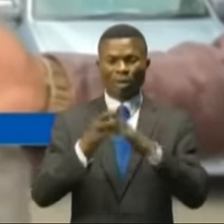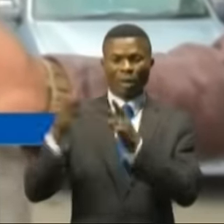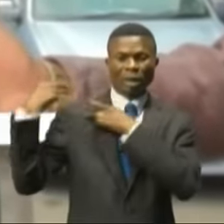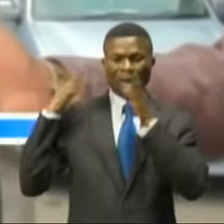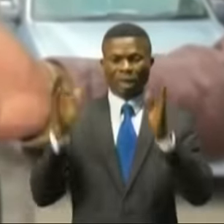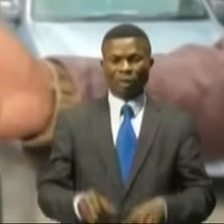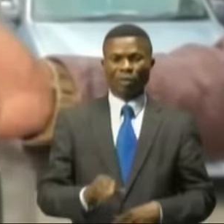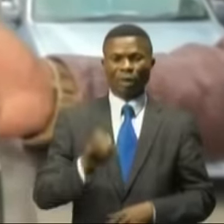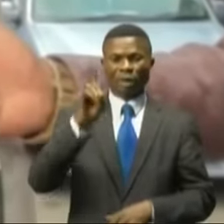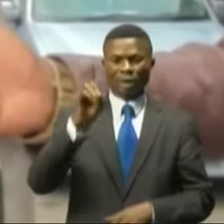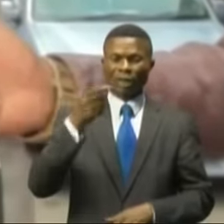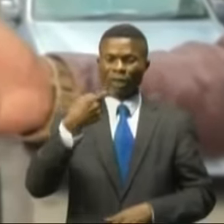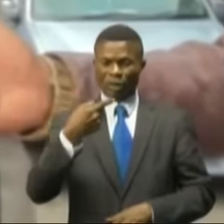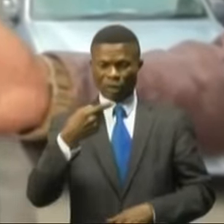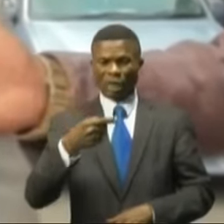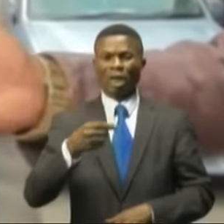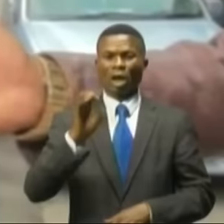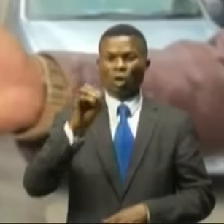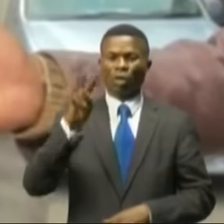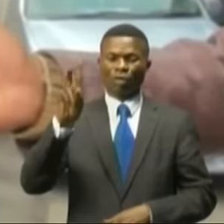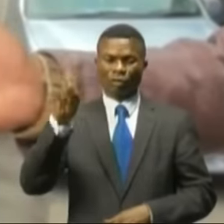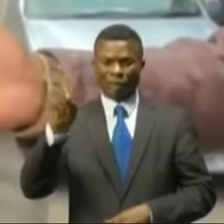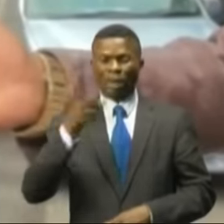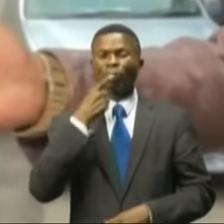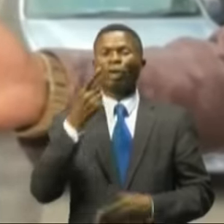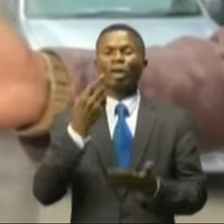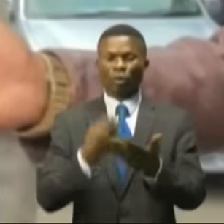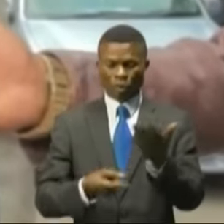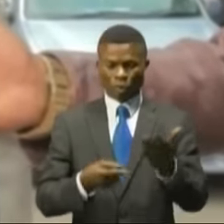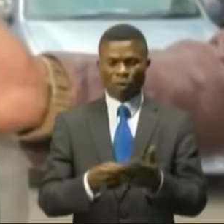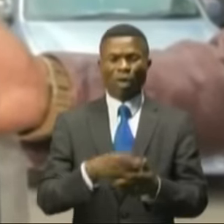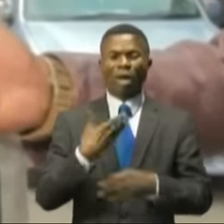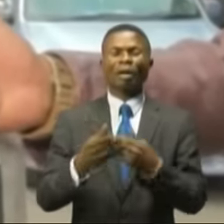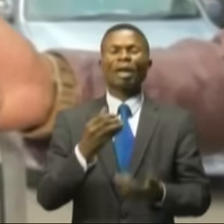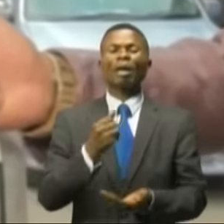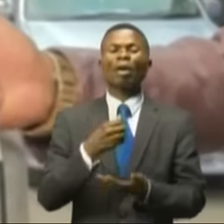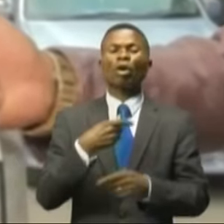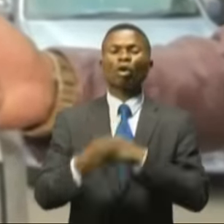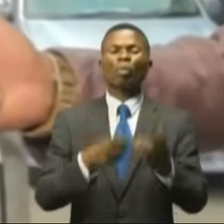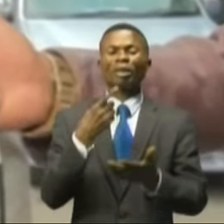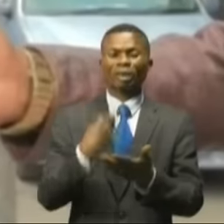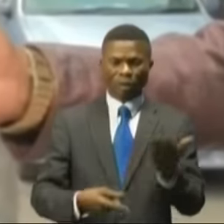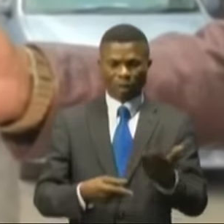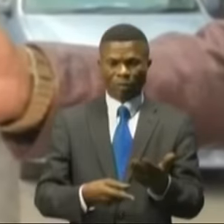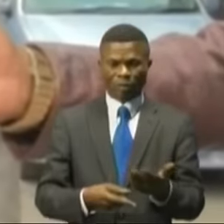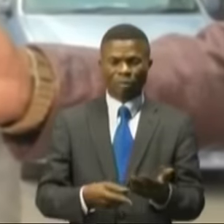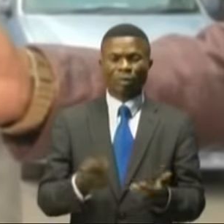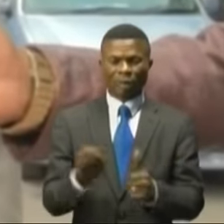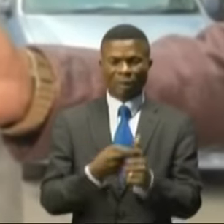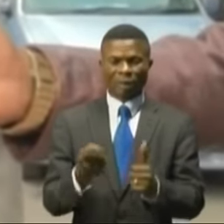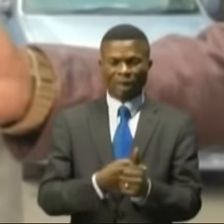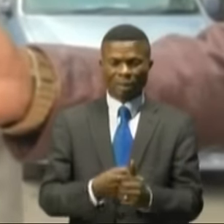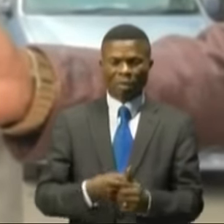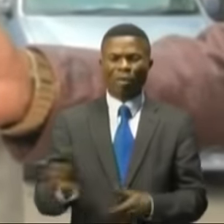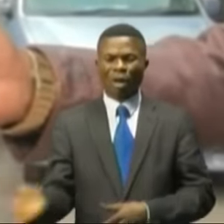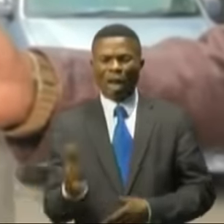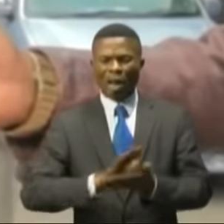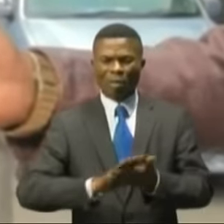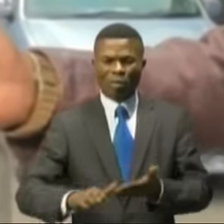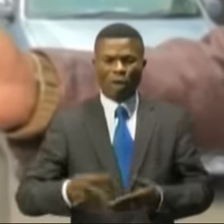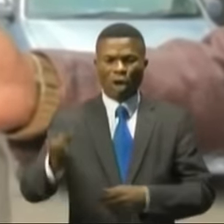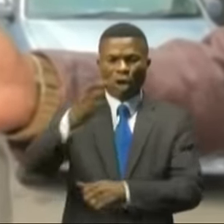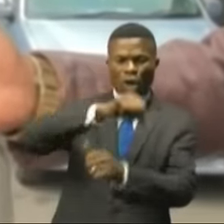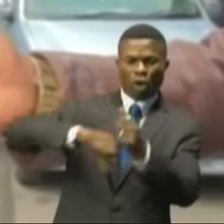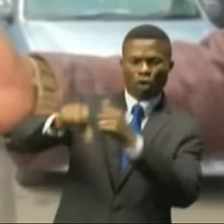DG. Et ce qu'il nous a dit dans un premier temps qu'il pourra faire pour nous, c'est assainir le rond-point Force.